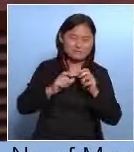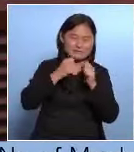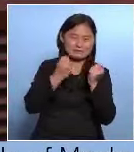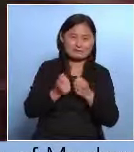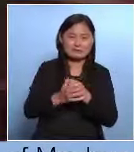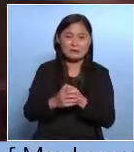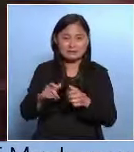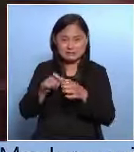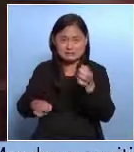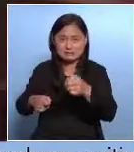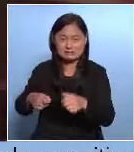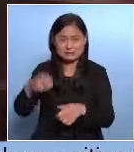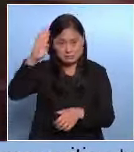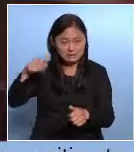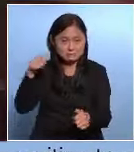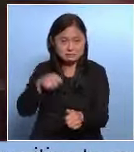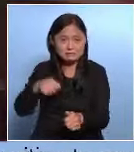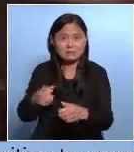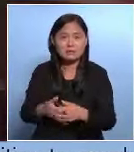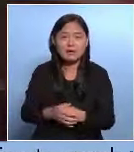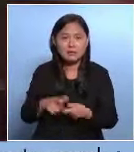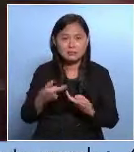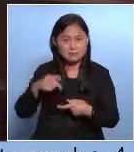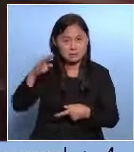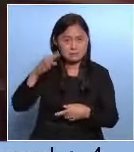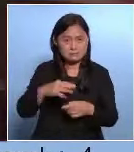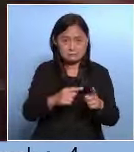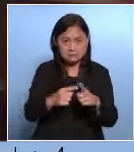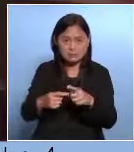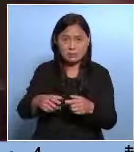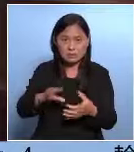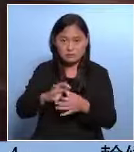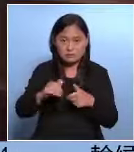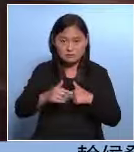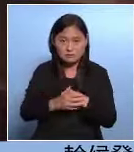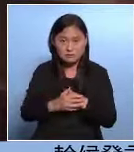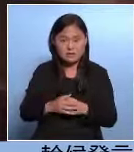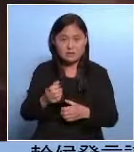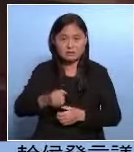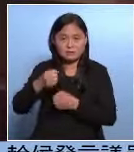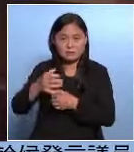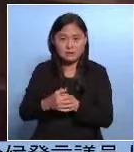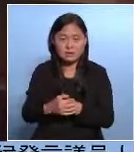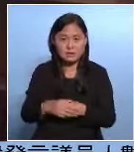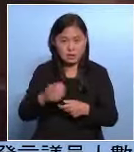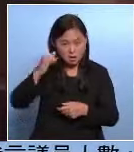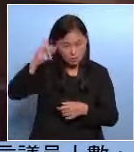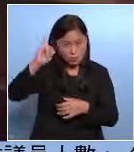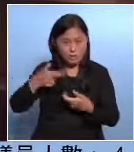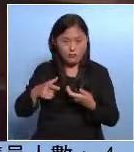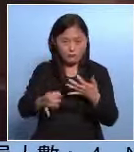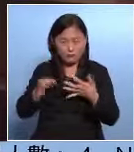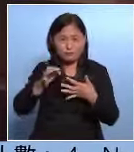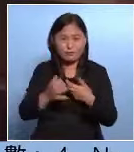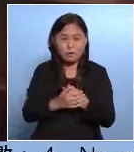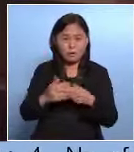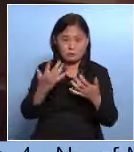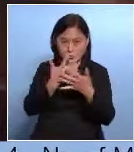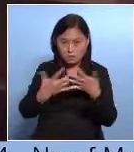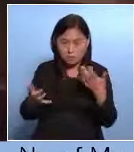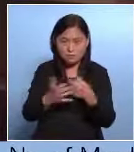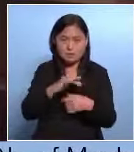人員。有市民關注到示威者的行為和暴力程度有增無減，可能和網上充